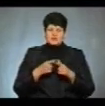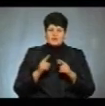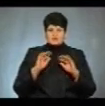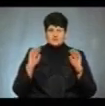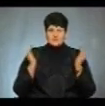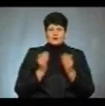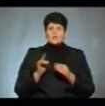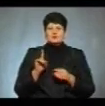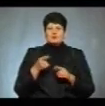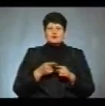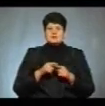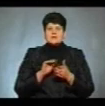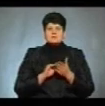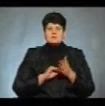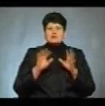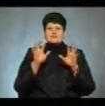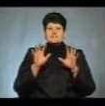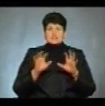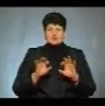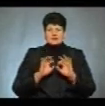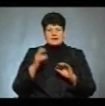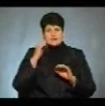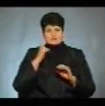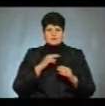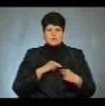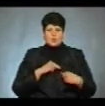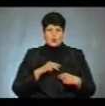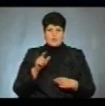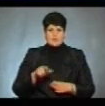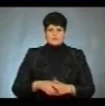що про це написано в законі, розкаже наш київський колега Олексій Гомон.